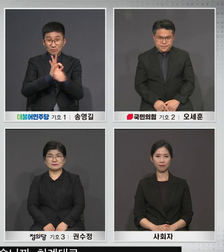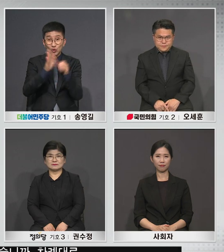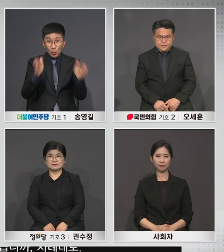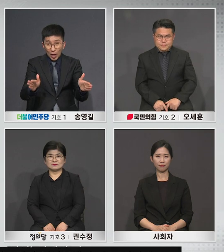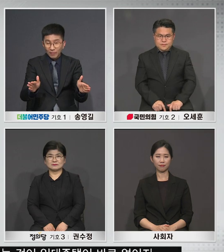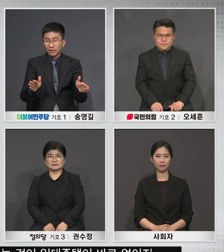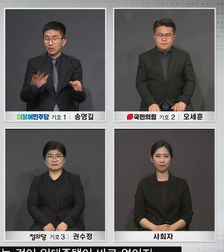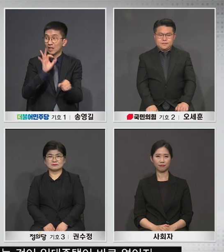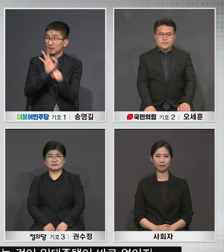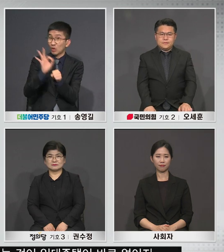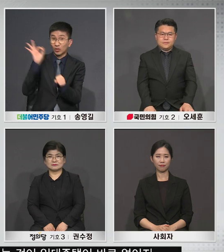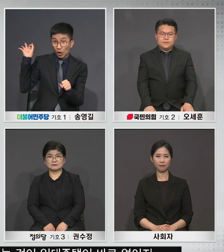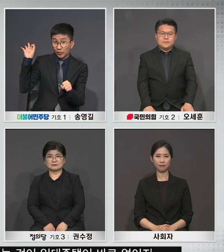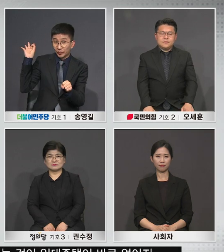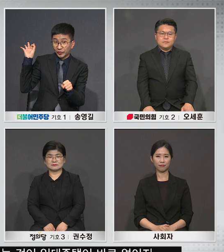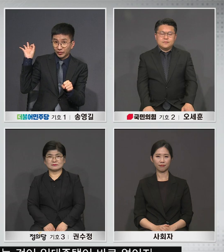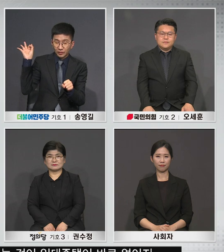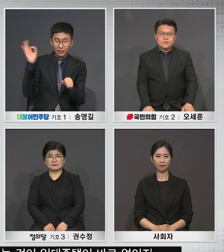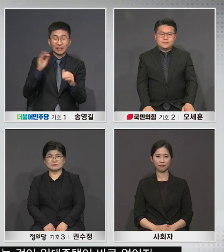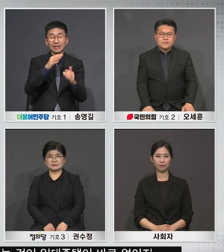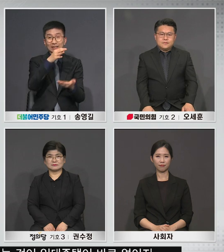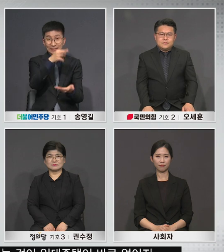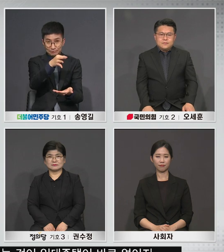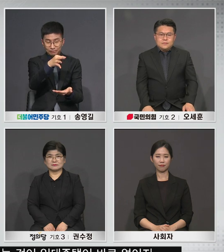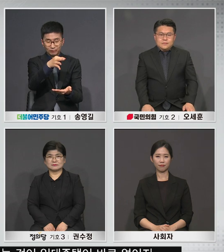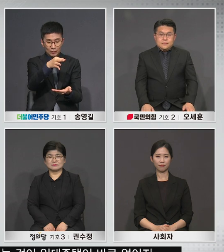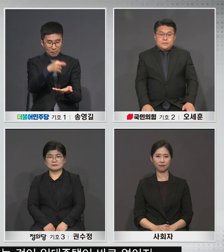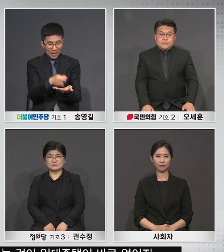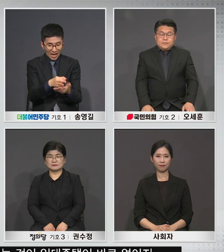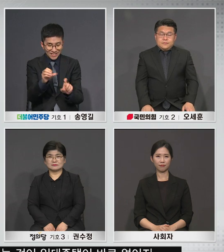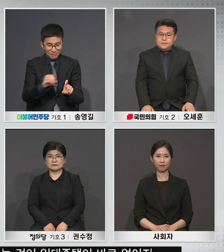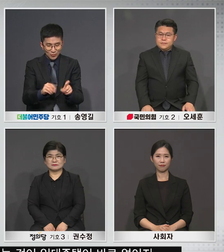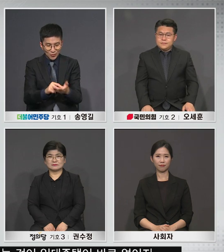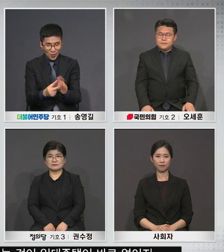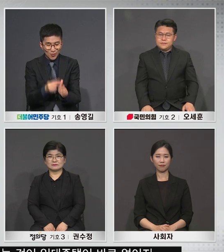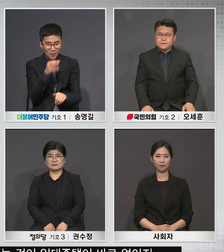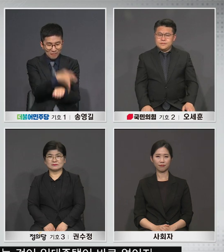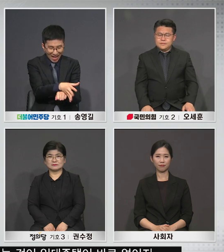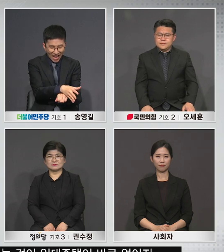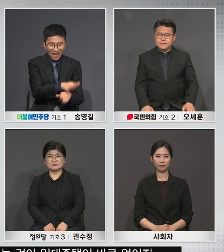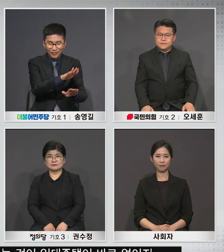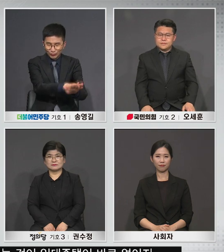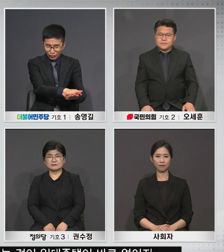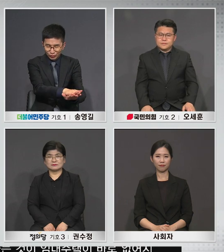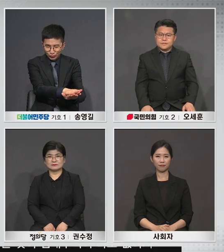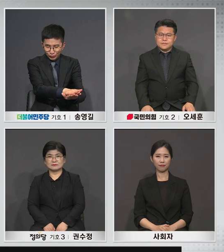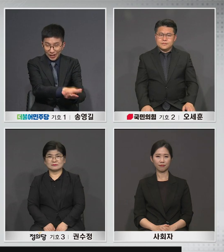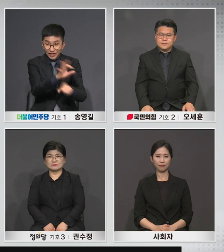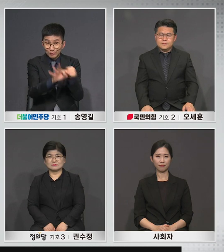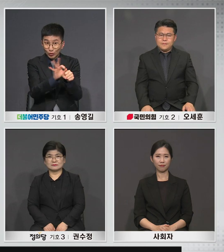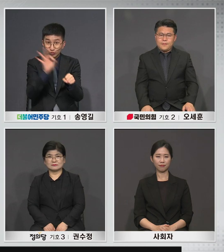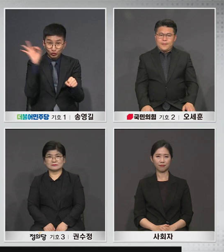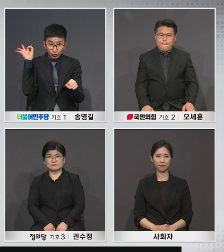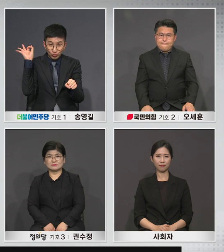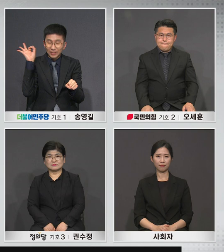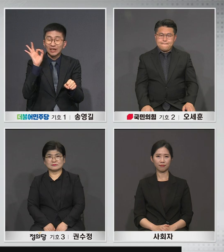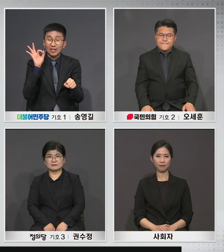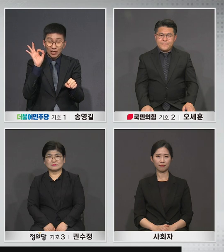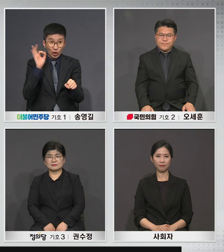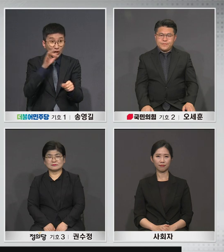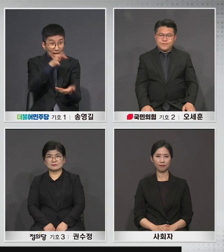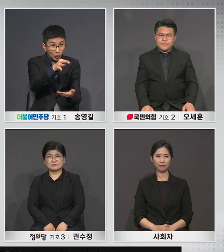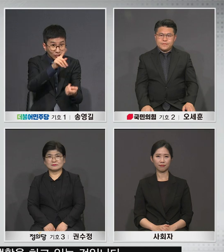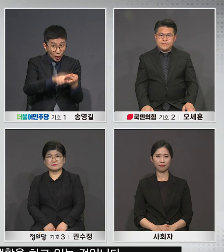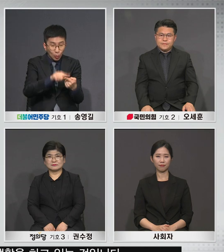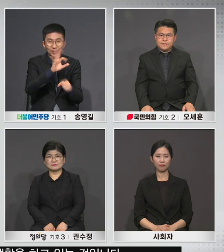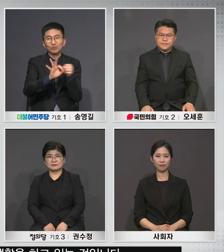살 권리를 가지고 임대차 생활을 하고 있는 것입니다. 그래서 희망의 사다리를 만들어 준다는 것을 의미하고 그 10년 동안에 추가적으로